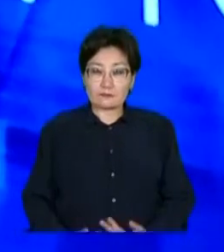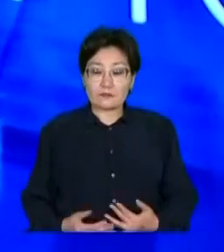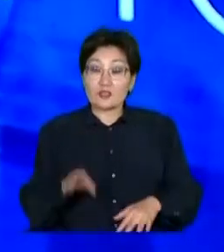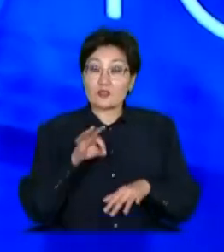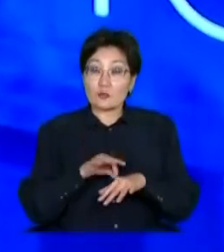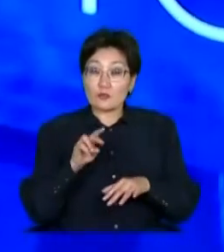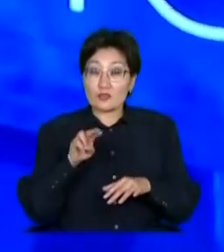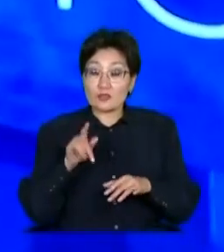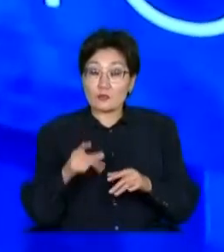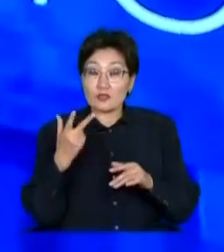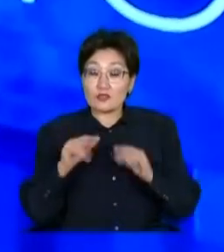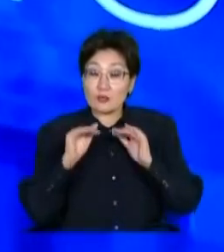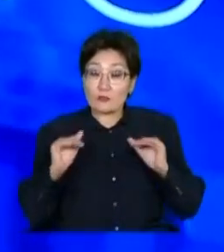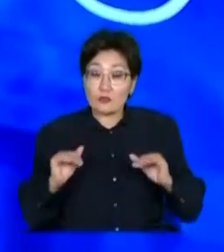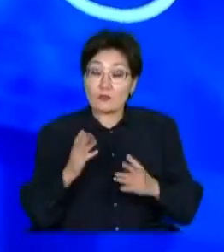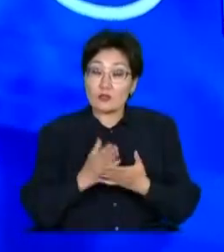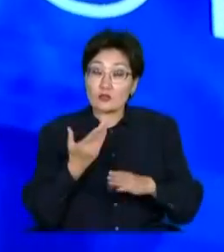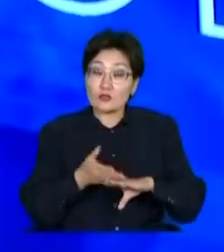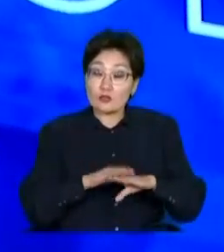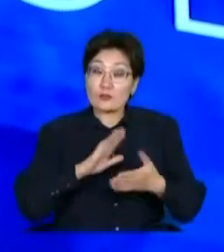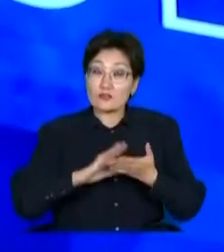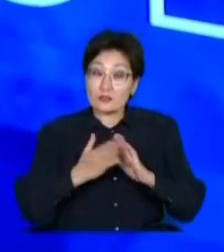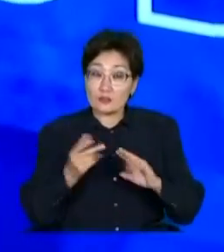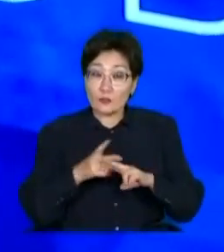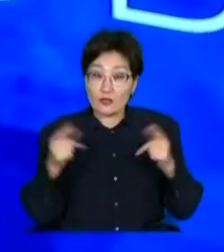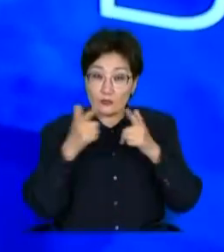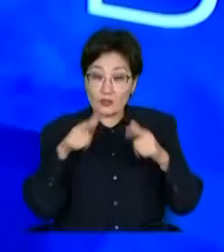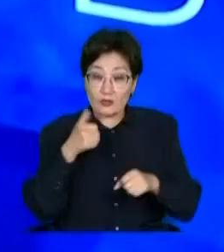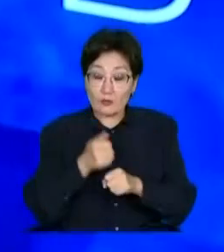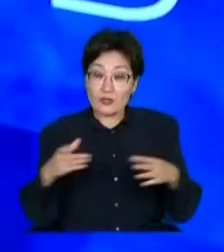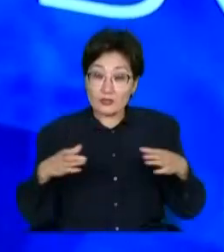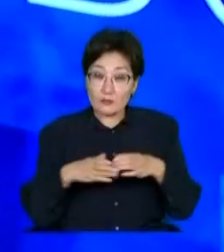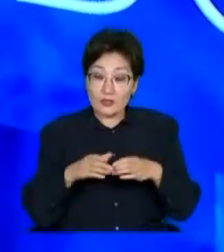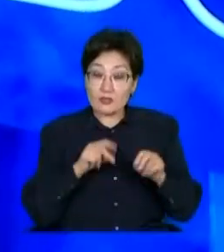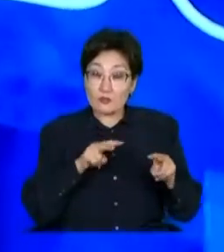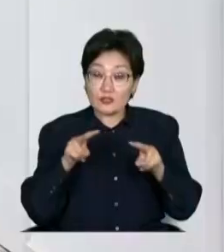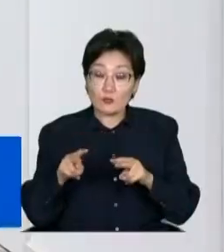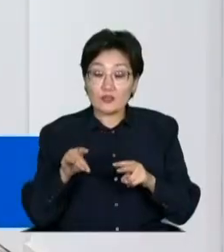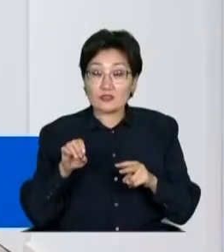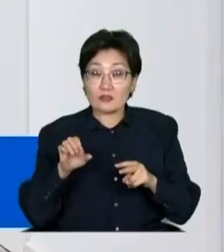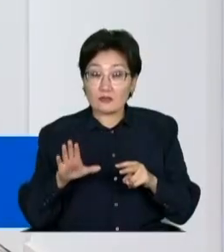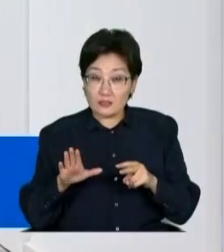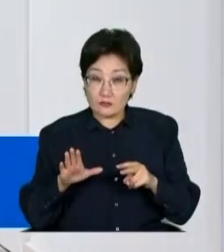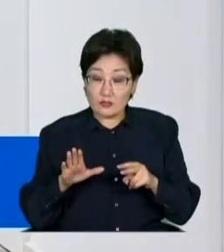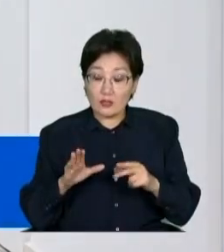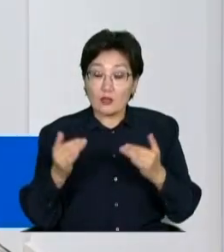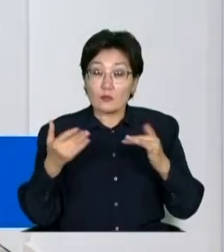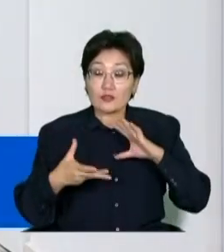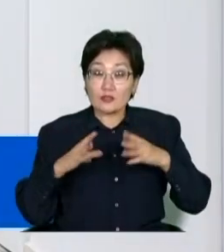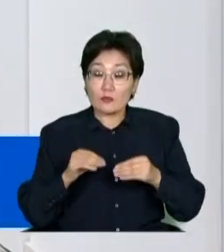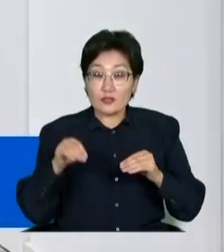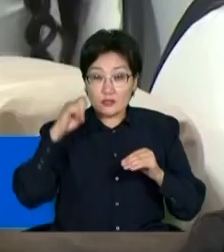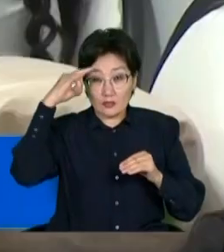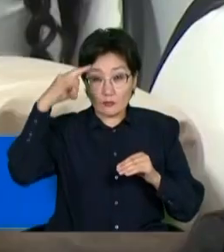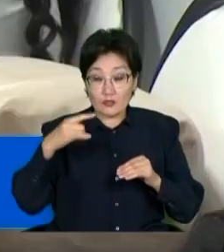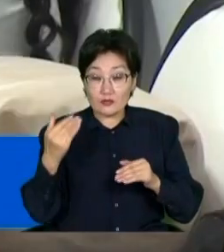Заболевшие корью 30 детей находятся в тяжелом состоянии. Об этом сообщил глава комитета санэпидконтроля Нуркан Садвакасов. Всего же по Казахстану,